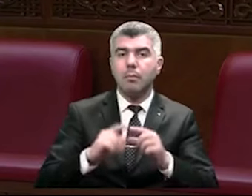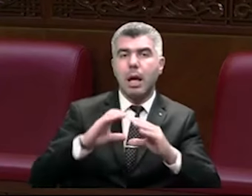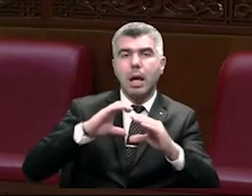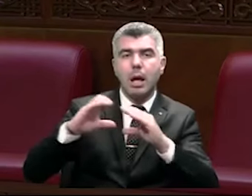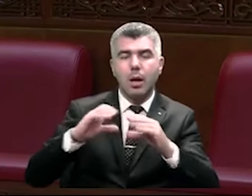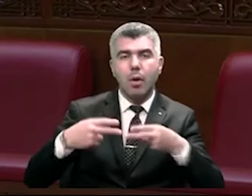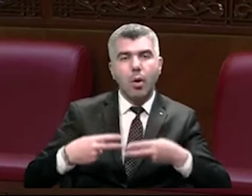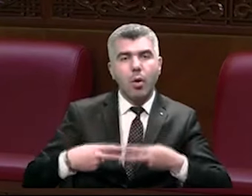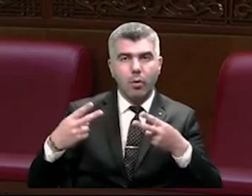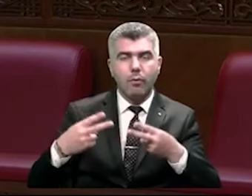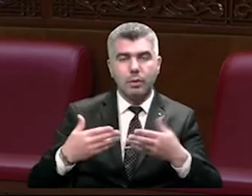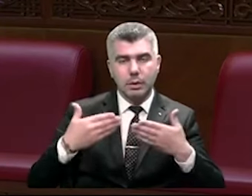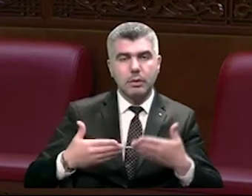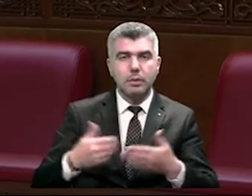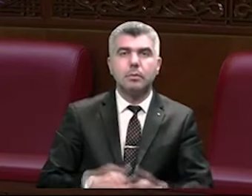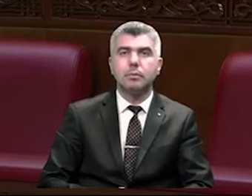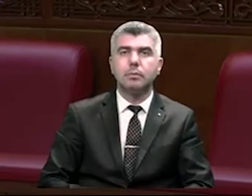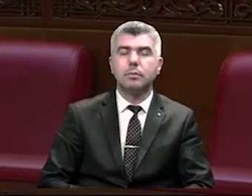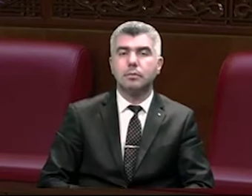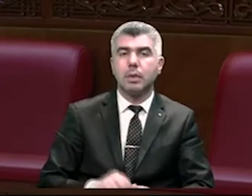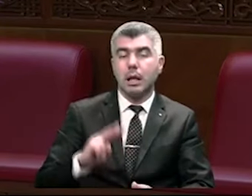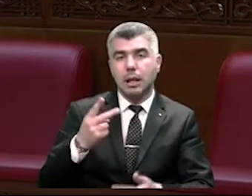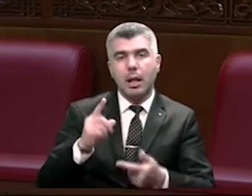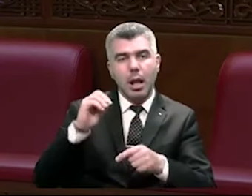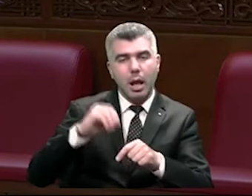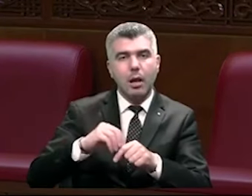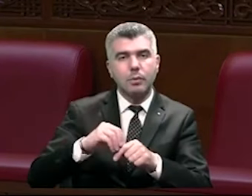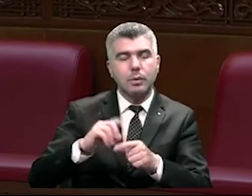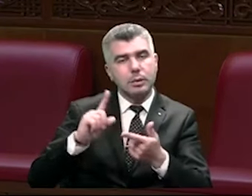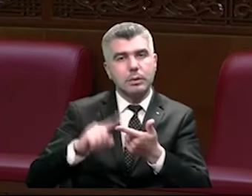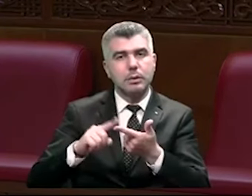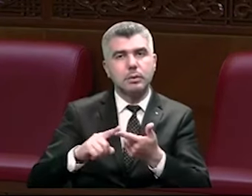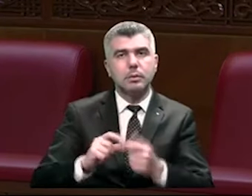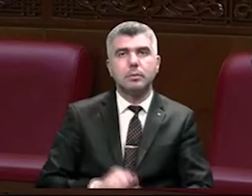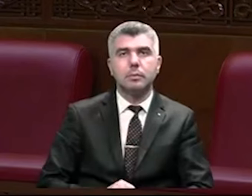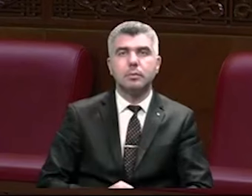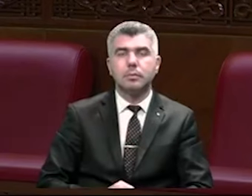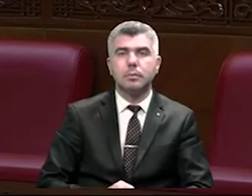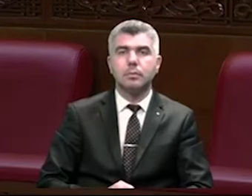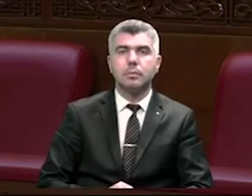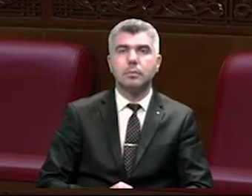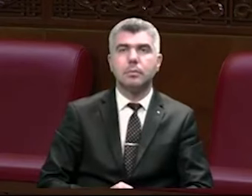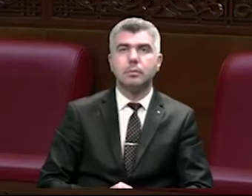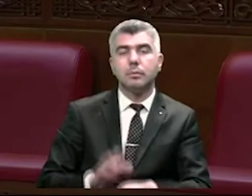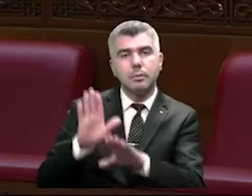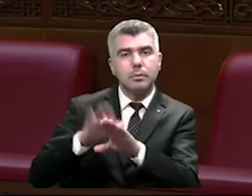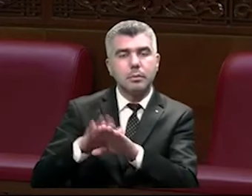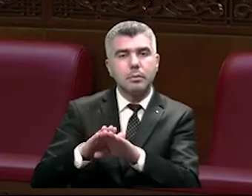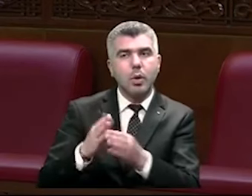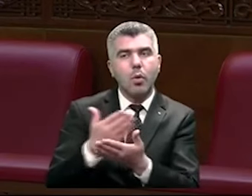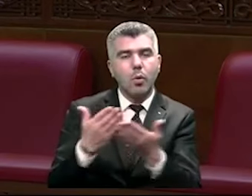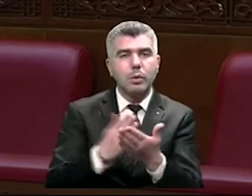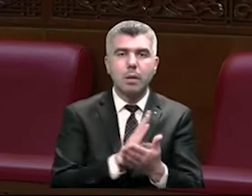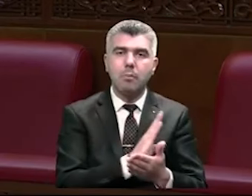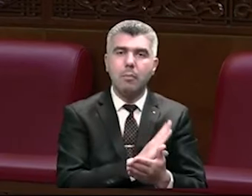كبير دابا انا هذه اني فرصه باش باش نتوجه لجميع الاباء